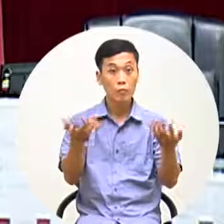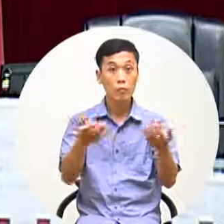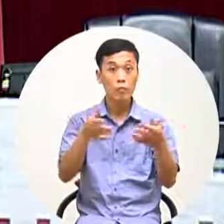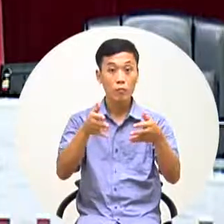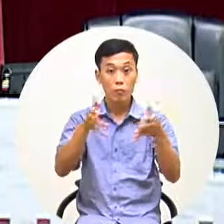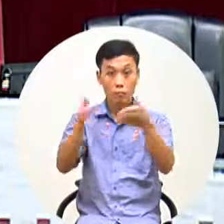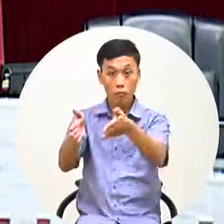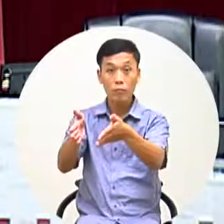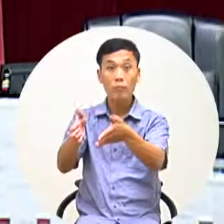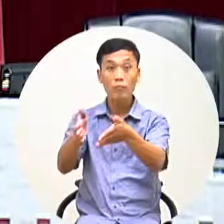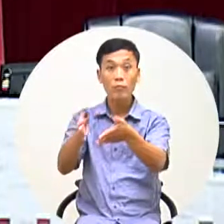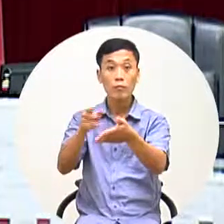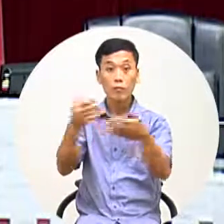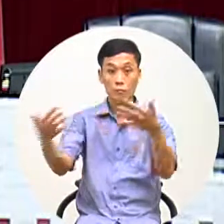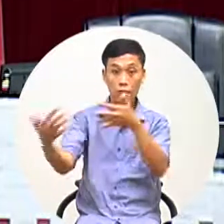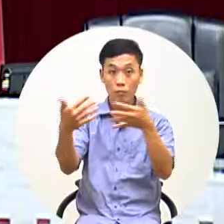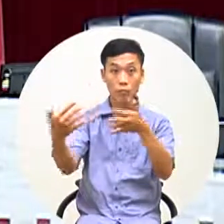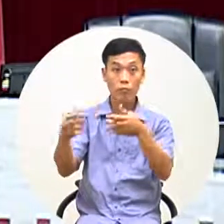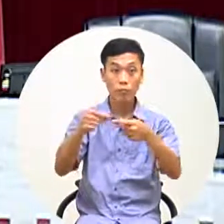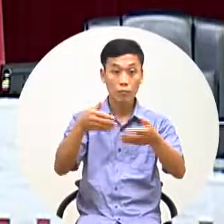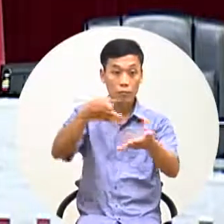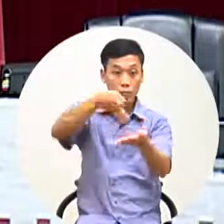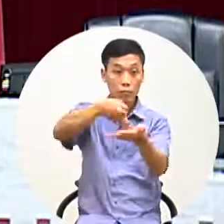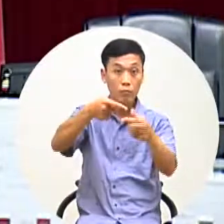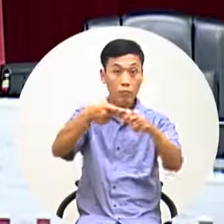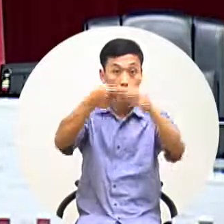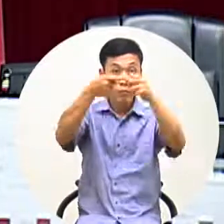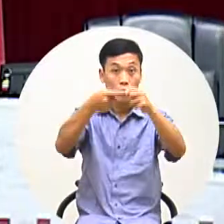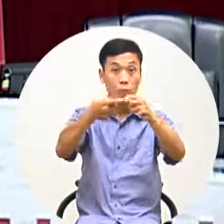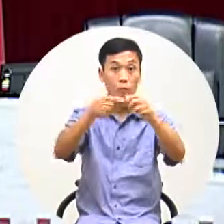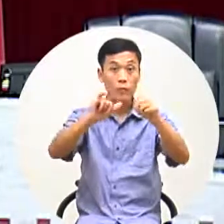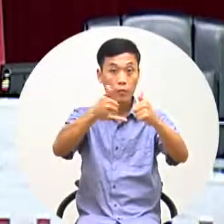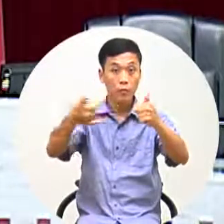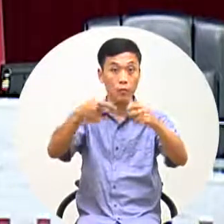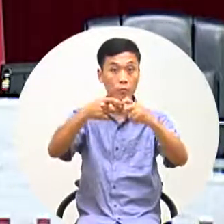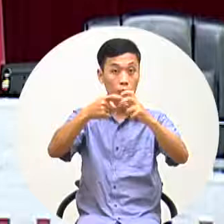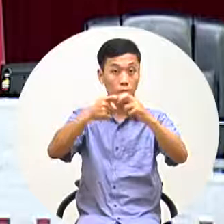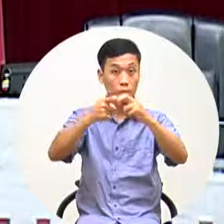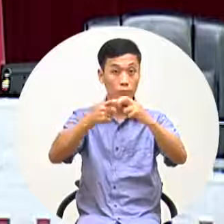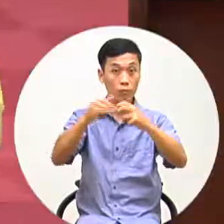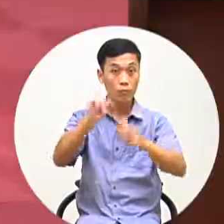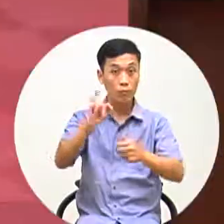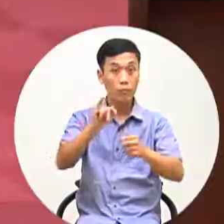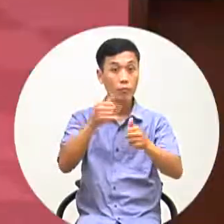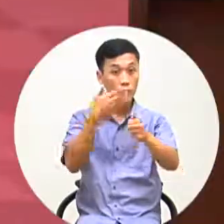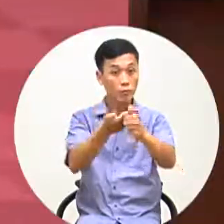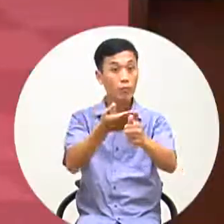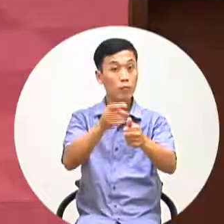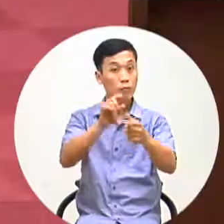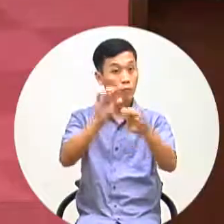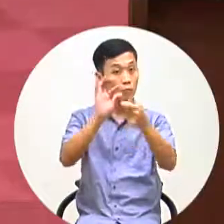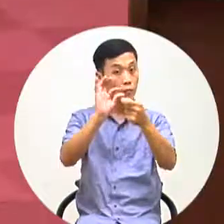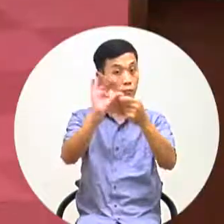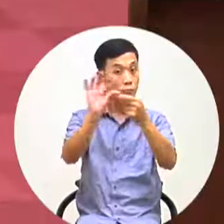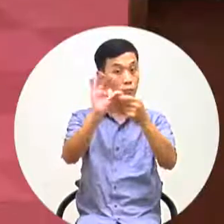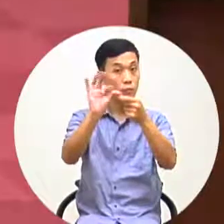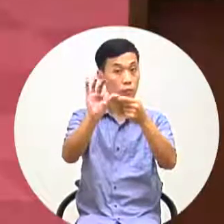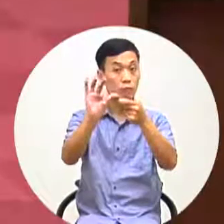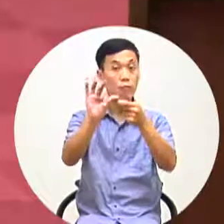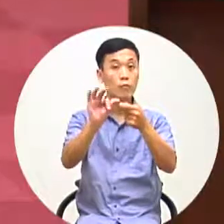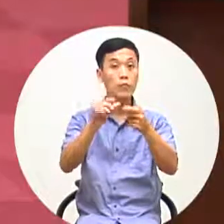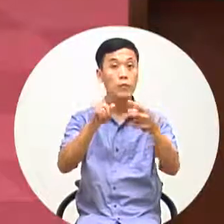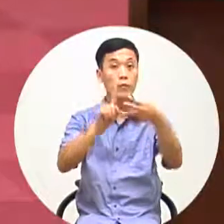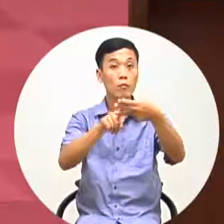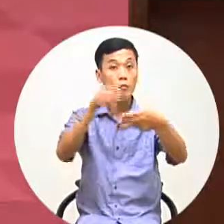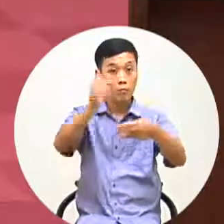第一位的李乔如李议员执行，时间15分钟。 好，谢谢主席。今天